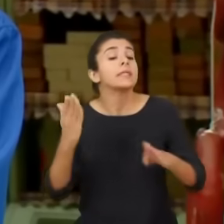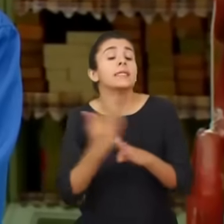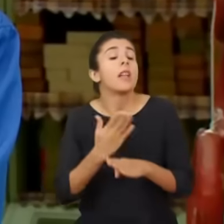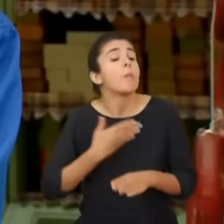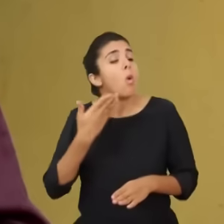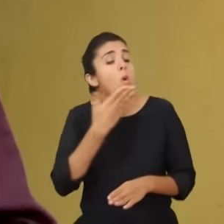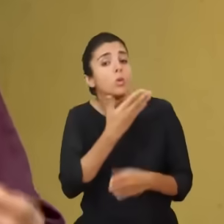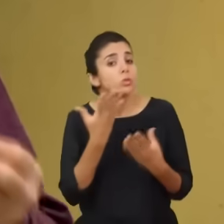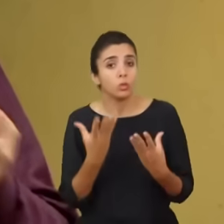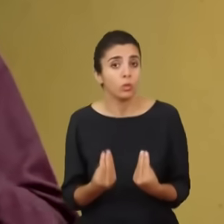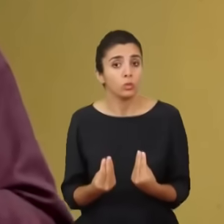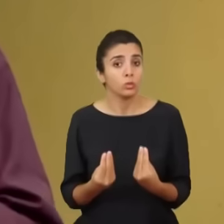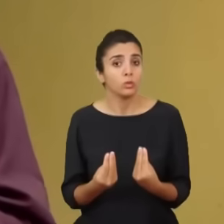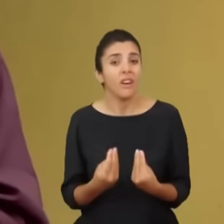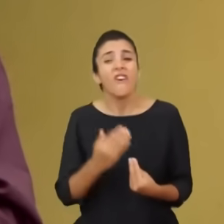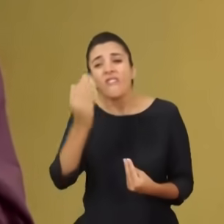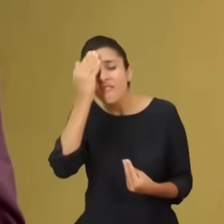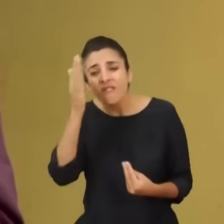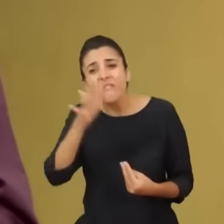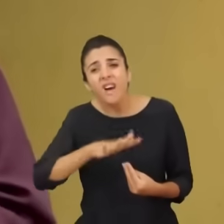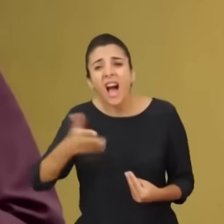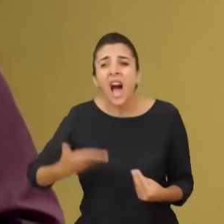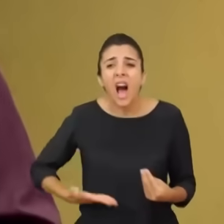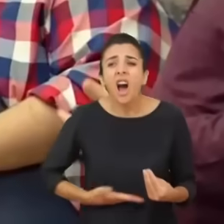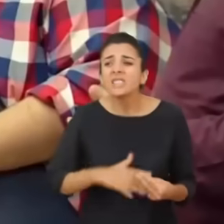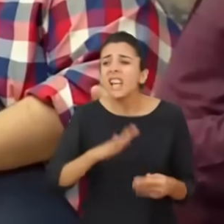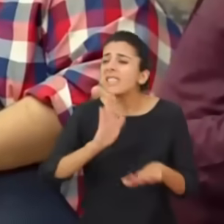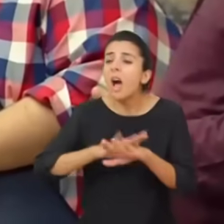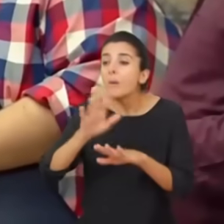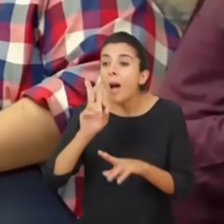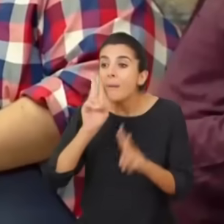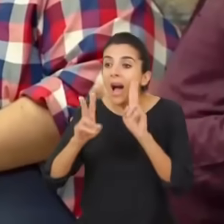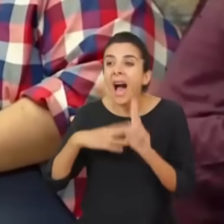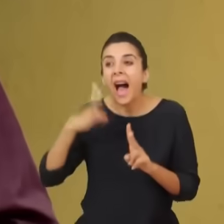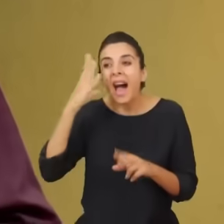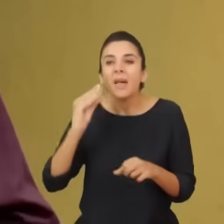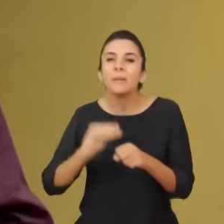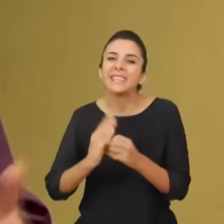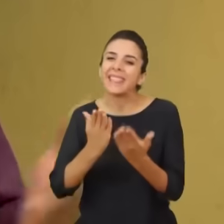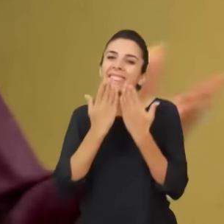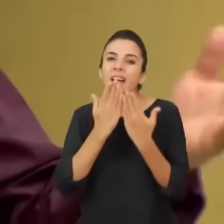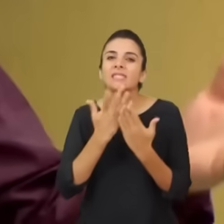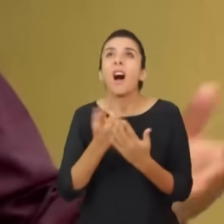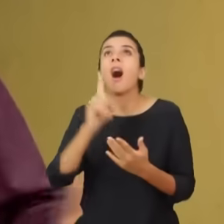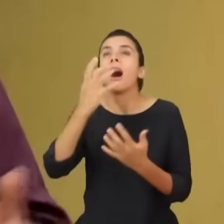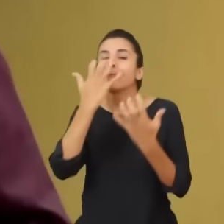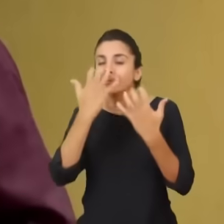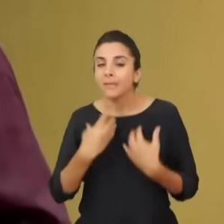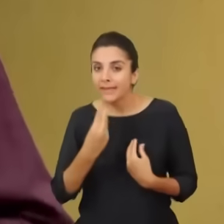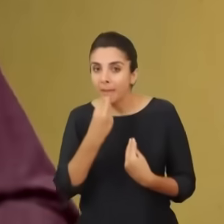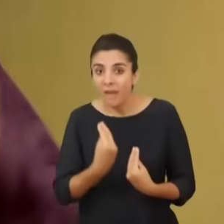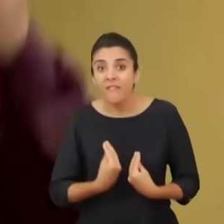oruç tutuyoruz? Fakirin açın halinden anlayalım diye. Verdiği nimetlerden